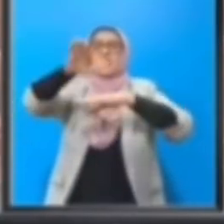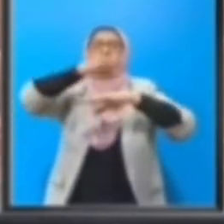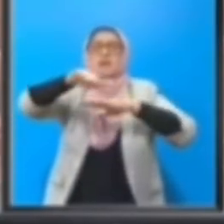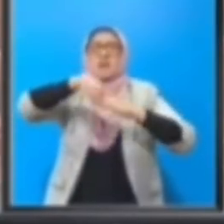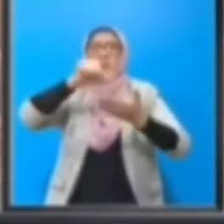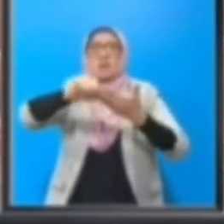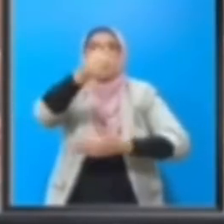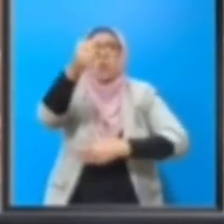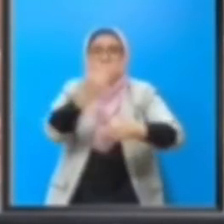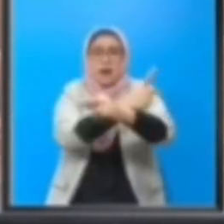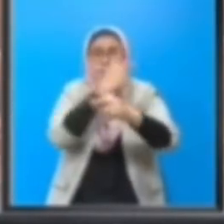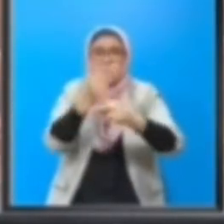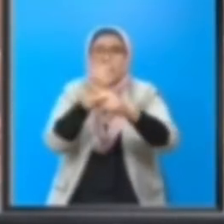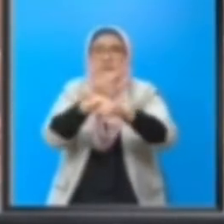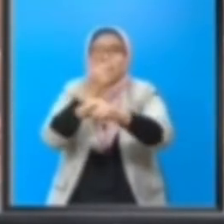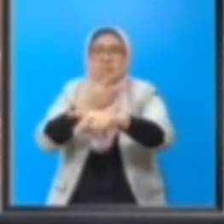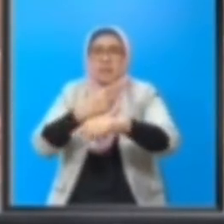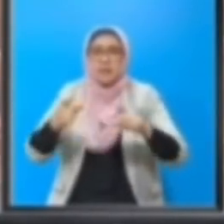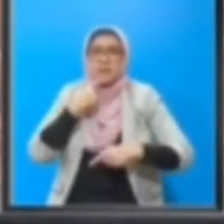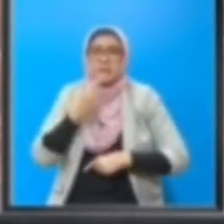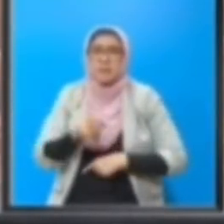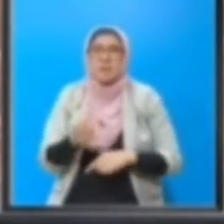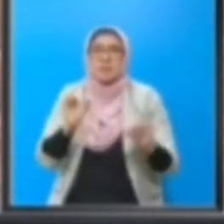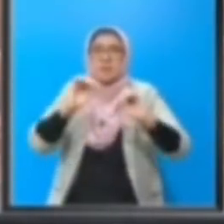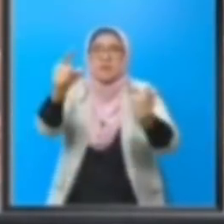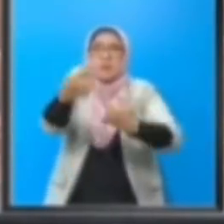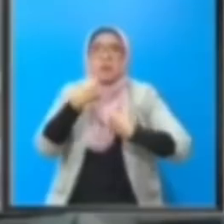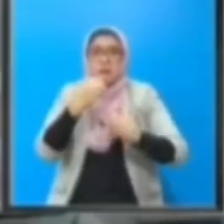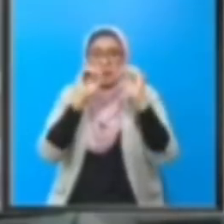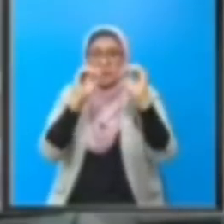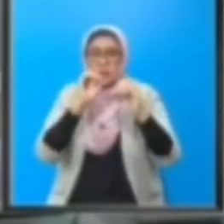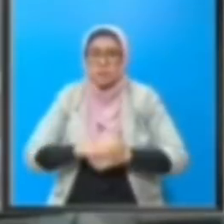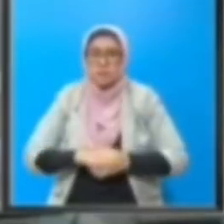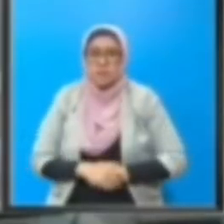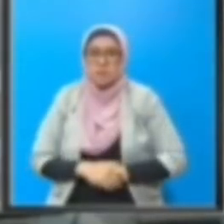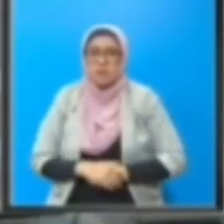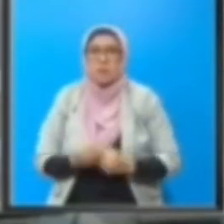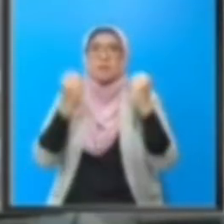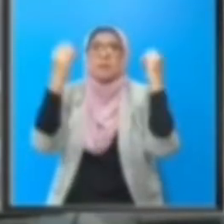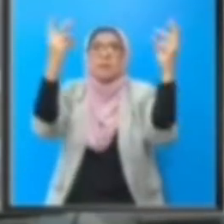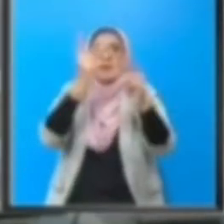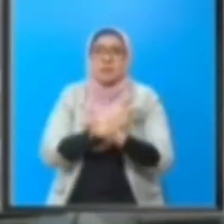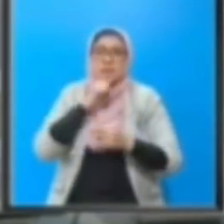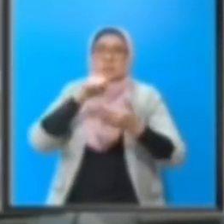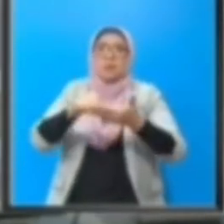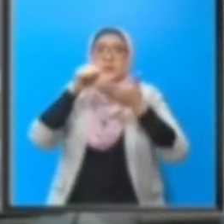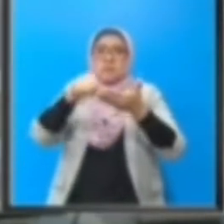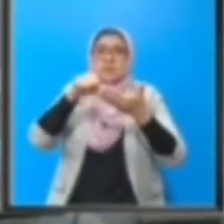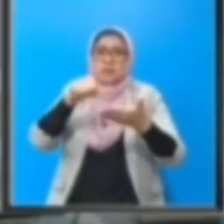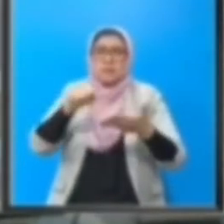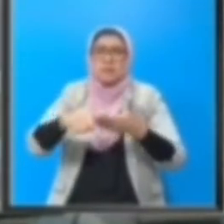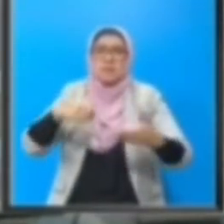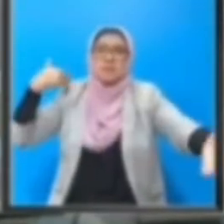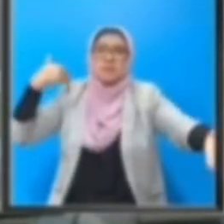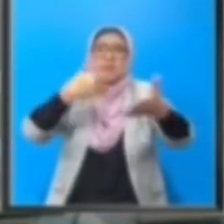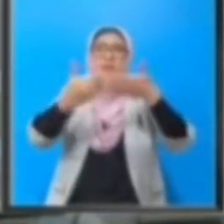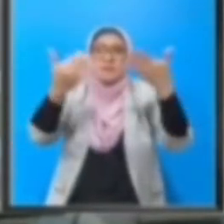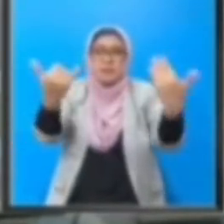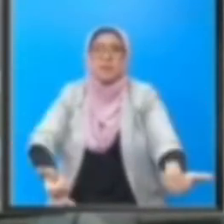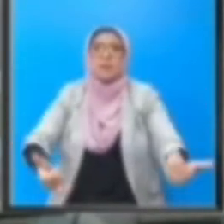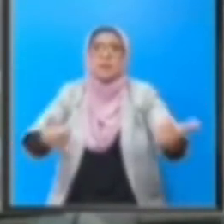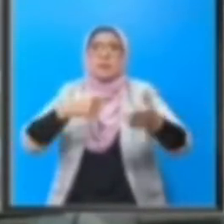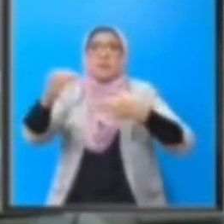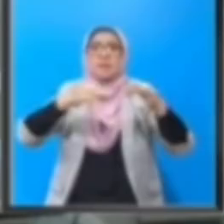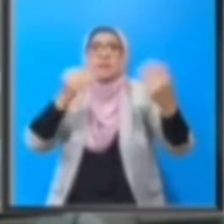akan. Saya dah tulis 10 kali atas isu pintu lu pun tak ada jawapan. Saya dah tulis berapa kali dah hantar surat, sampai sekarang tak ada penjelasan. Bintulu